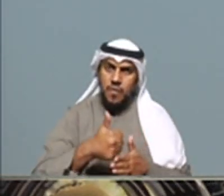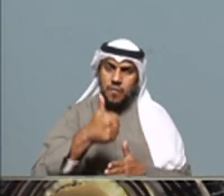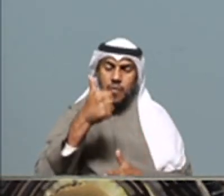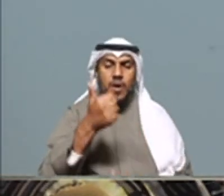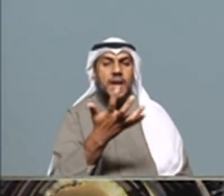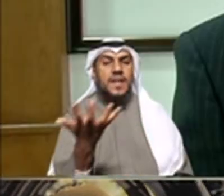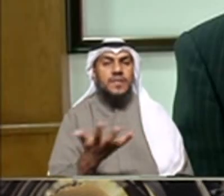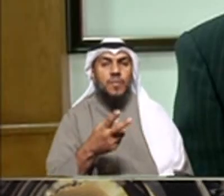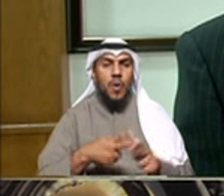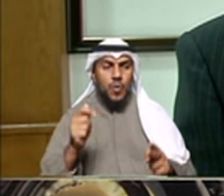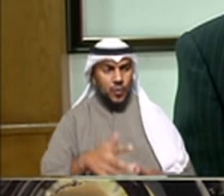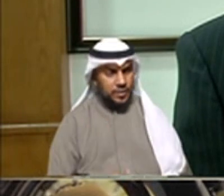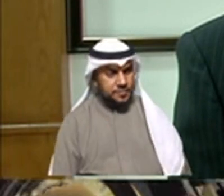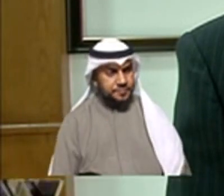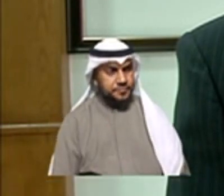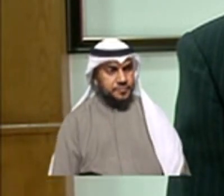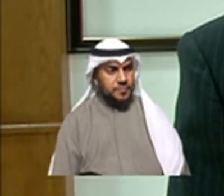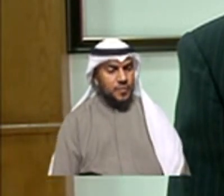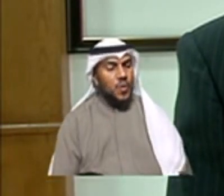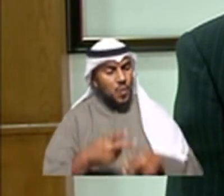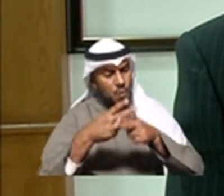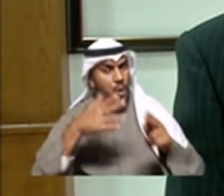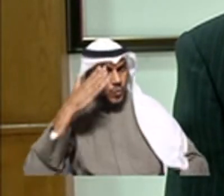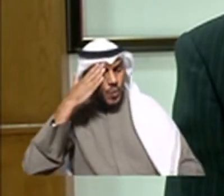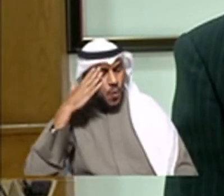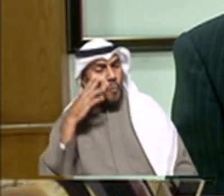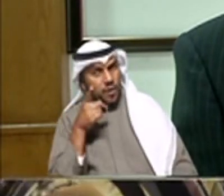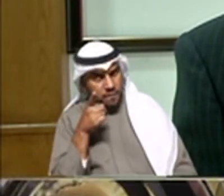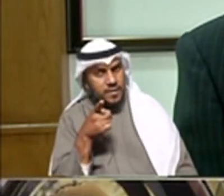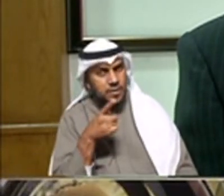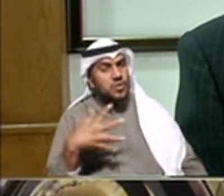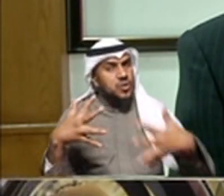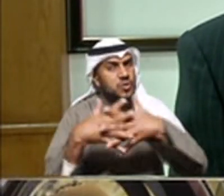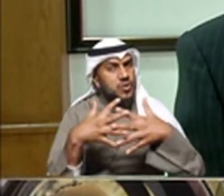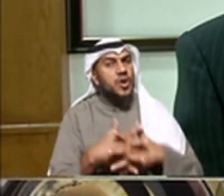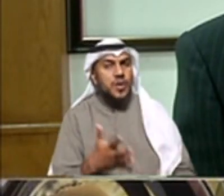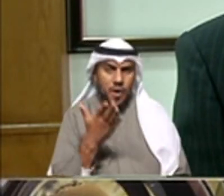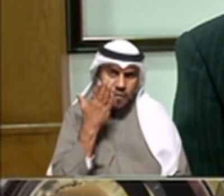الاستثمار الكويتي. الكويت عندها خبرة عظيمة وشركات